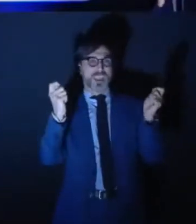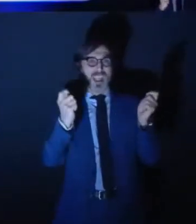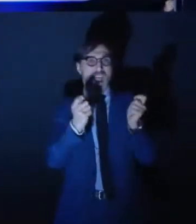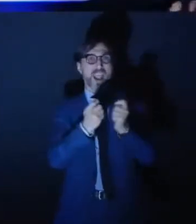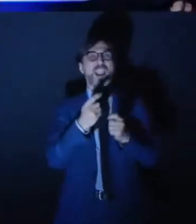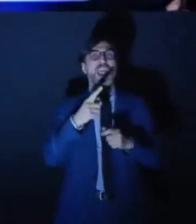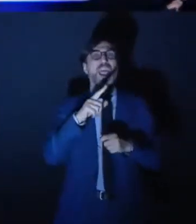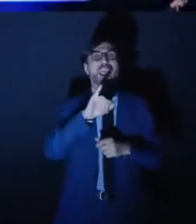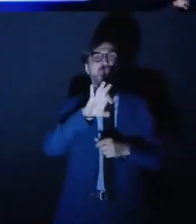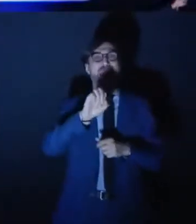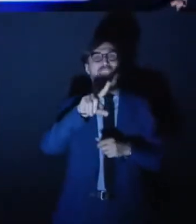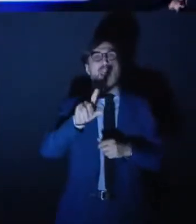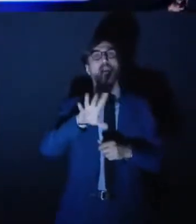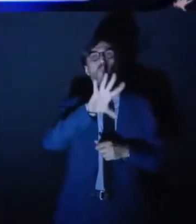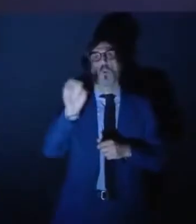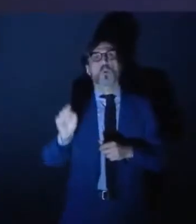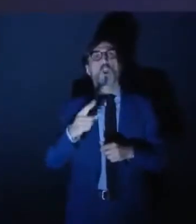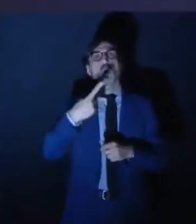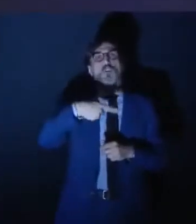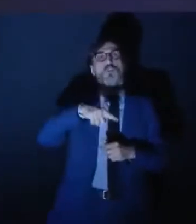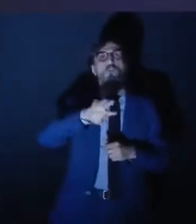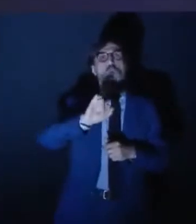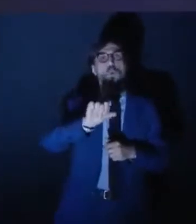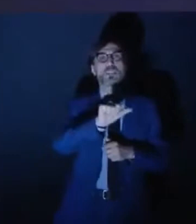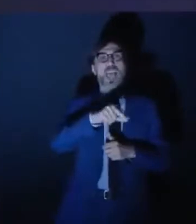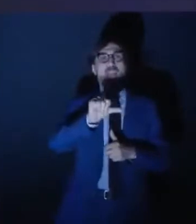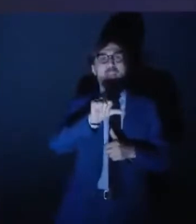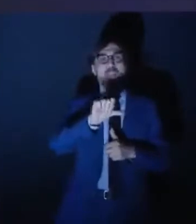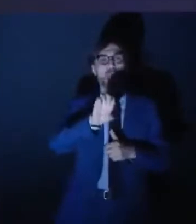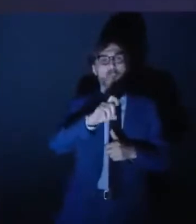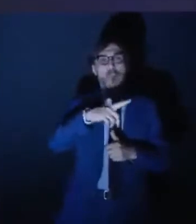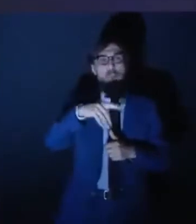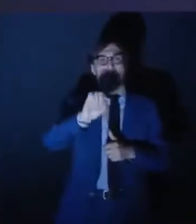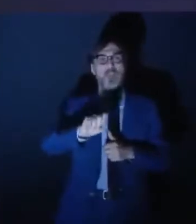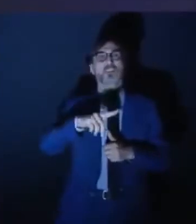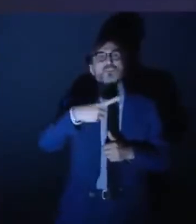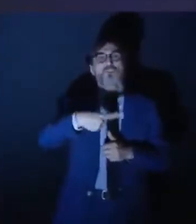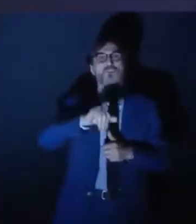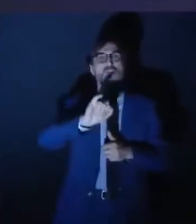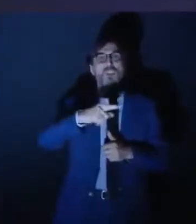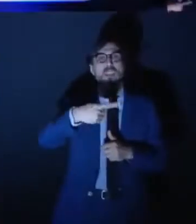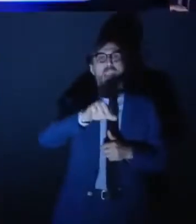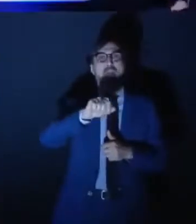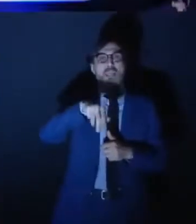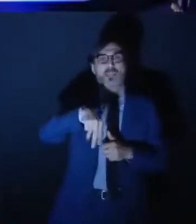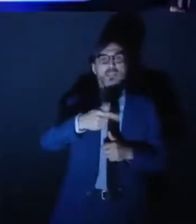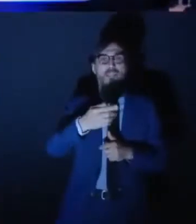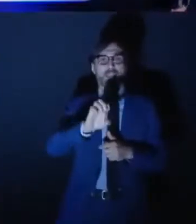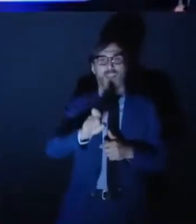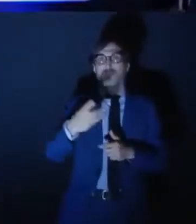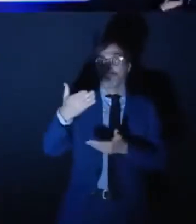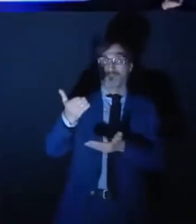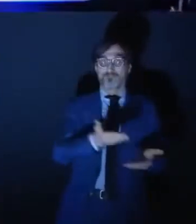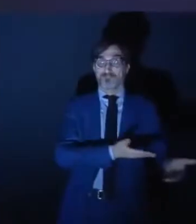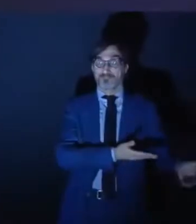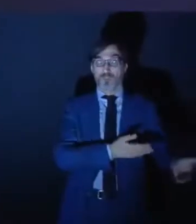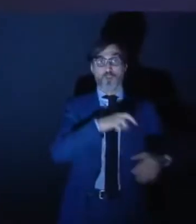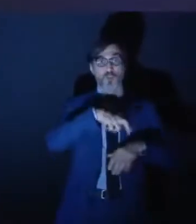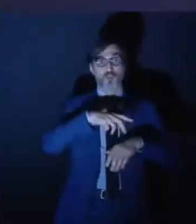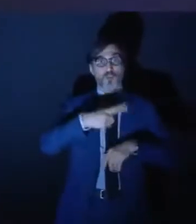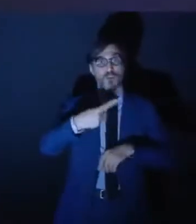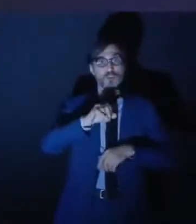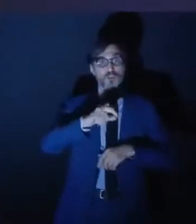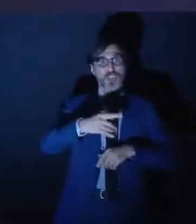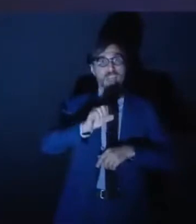di puglia giuseppe gigante venga rotto gigante si avvicini anche quindi un momento che